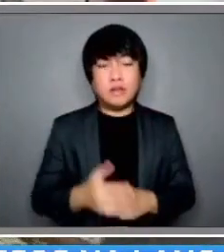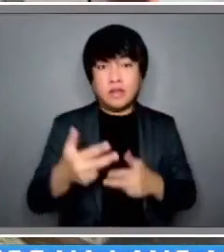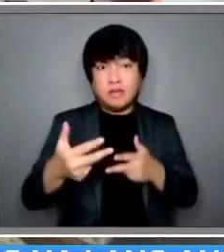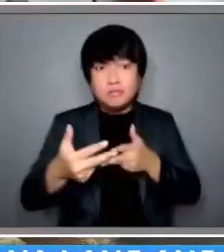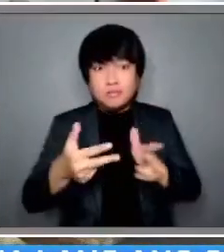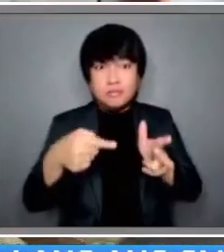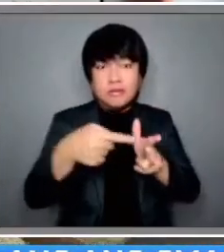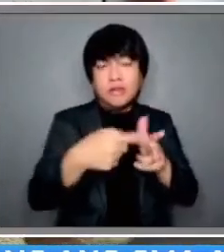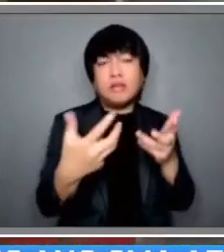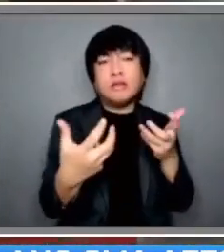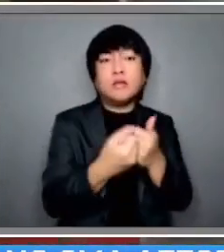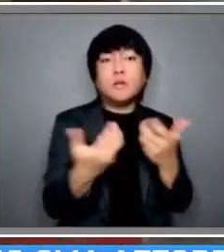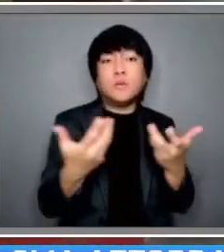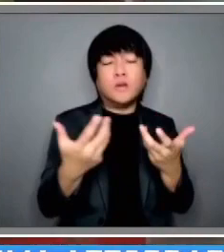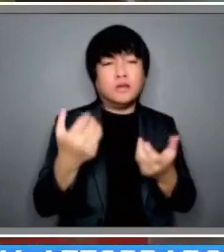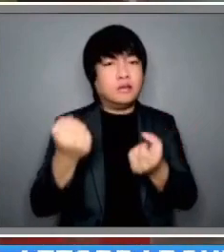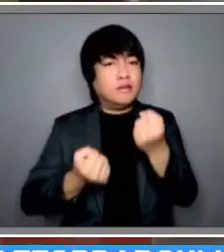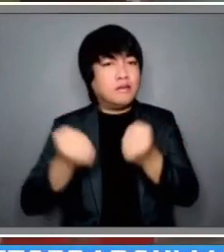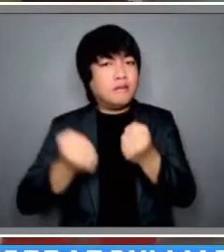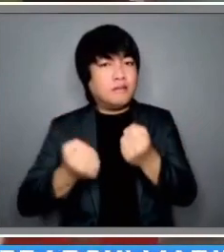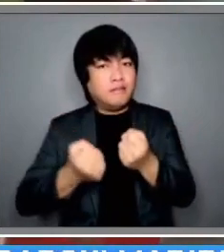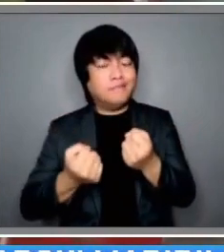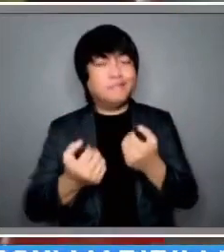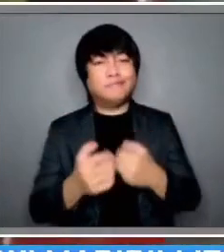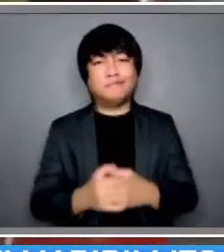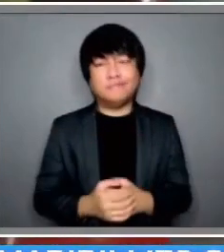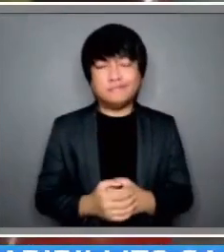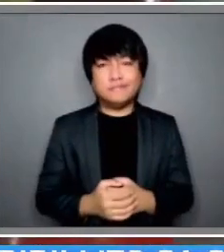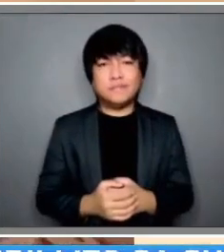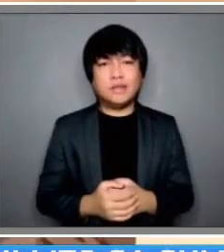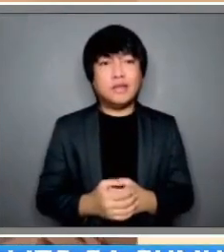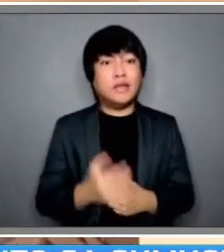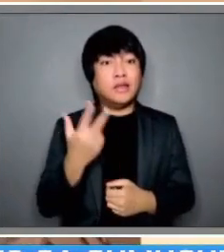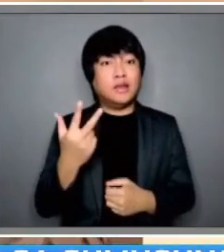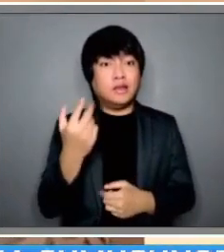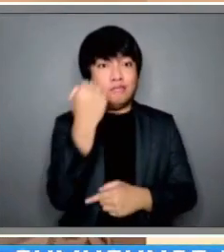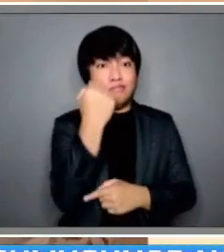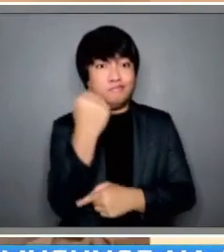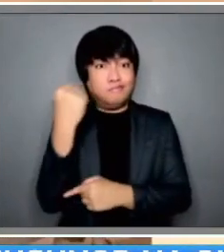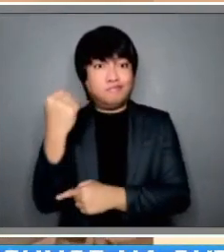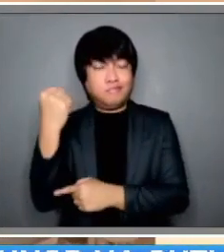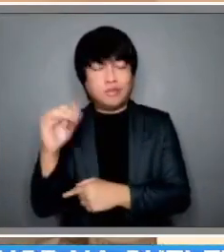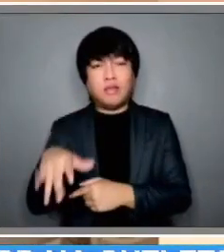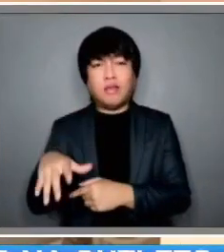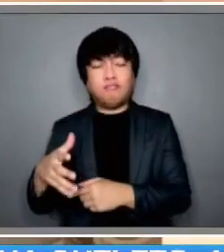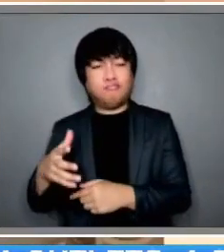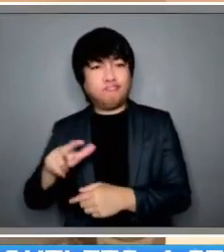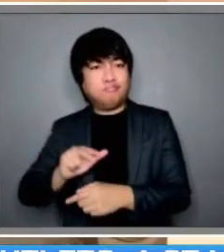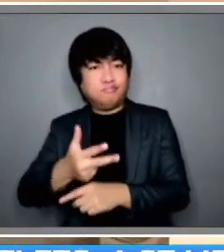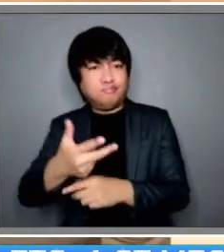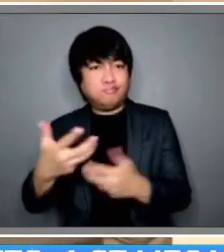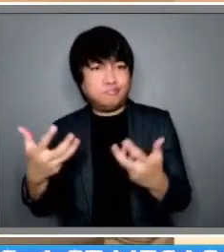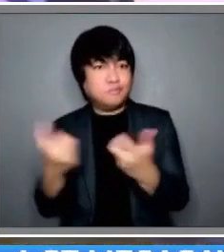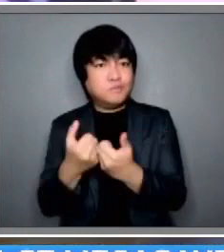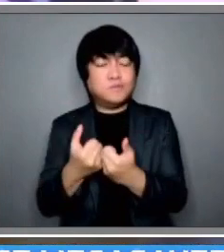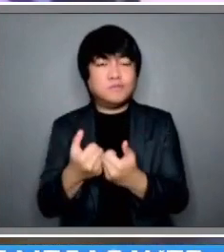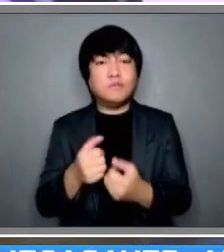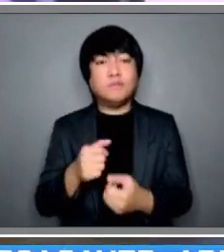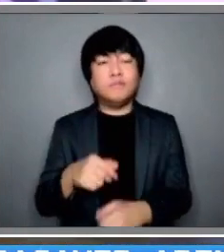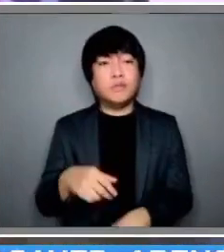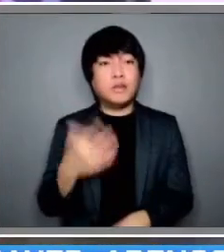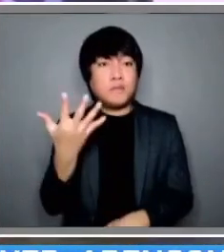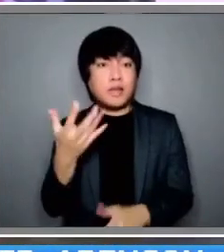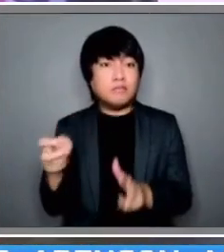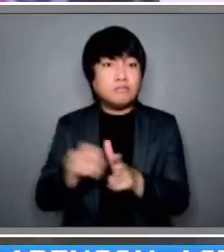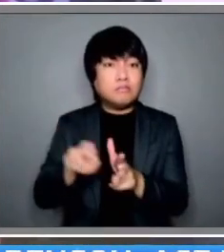AUV hanggang sa bumangga ang dalawang sasakyan sa tatlong poste. Sa lakas ng impact, wasak ang AUV. Patay ang limang sakay at sugatan ang